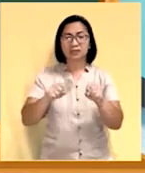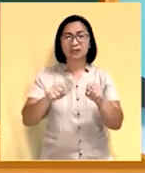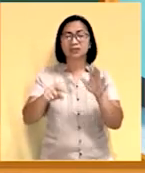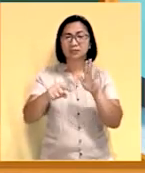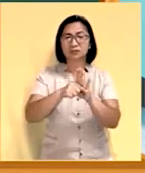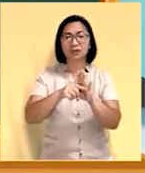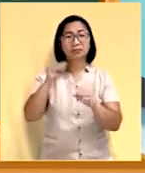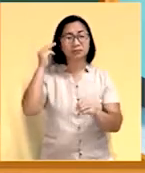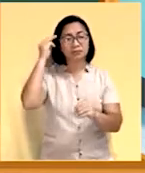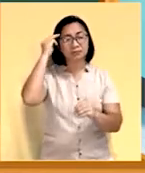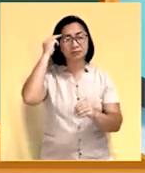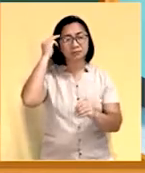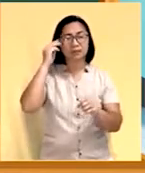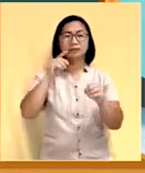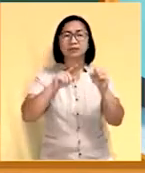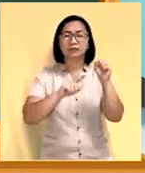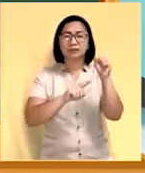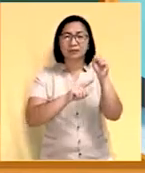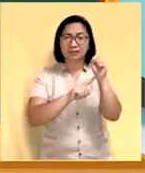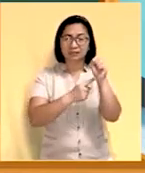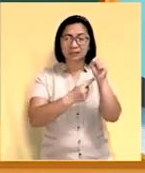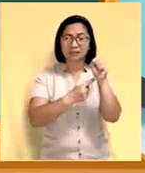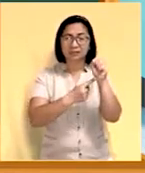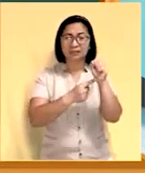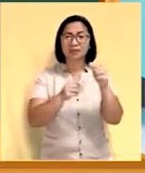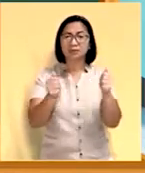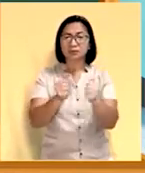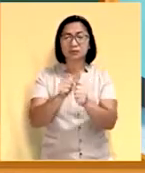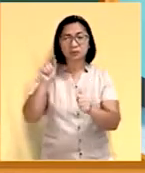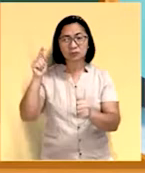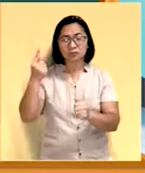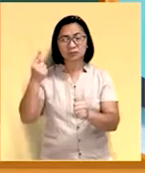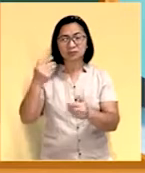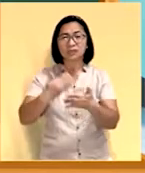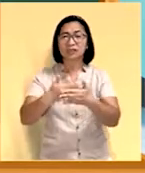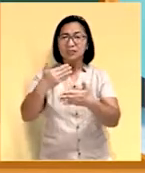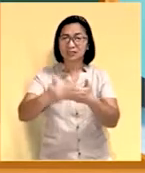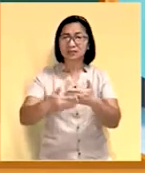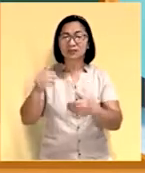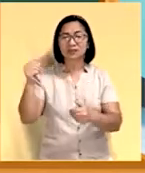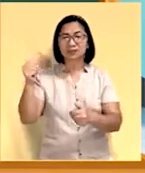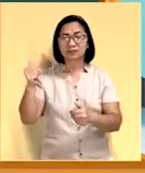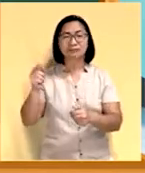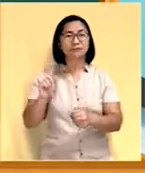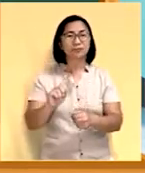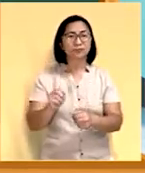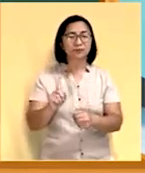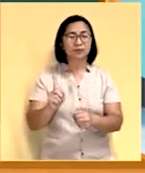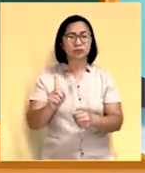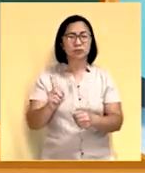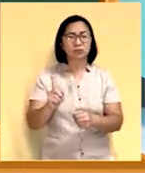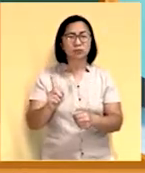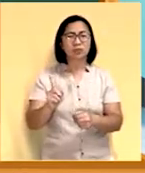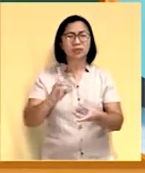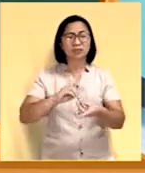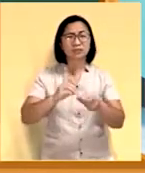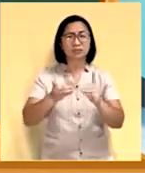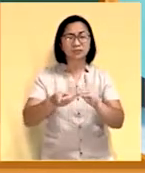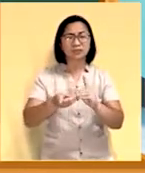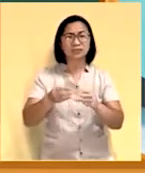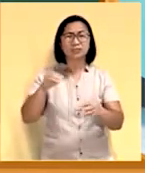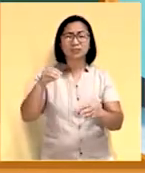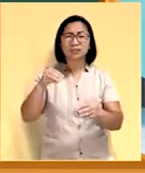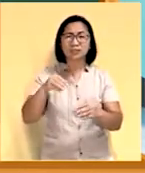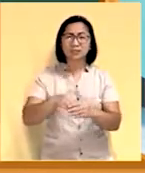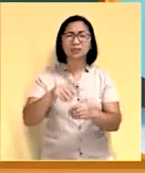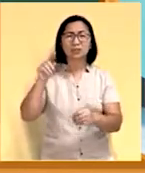Simulan ito sa ones at kasunod ang tens. ano-ano ang mga digits sa ones